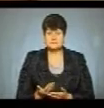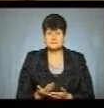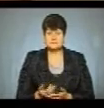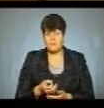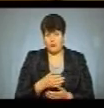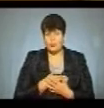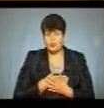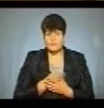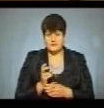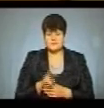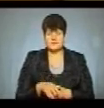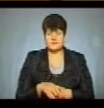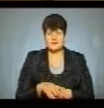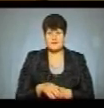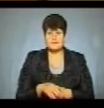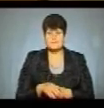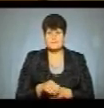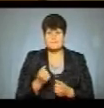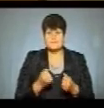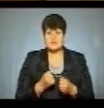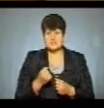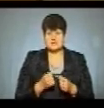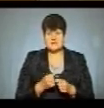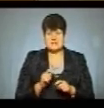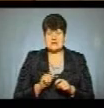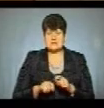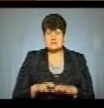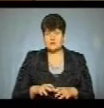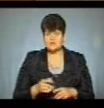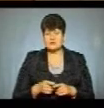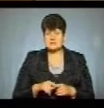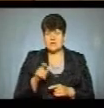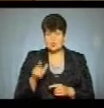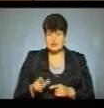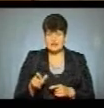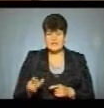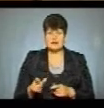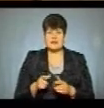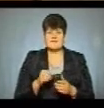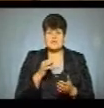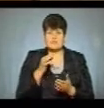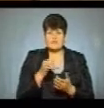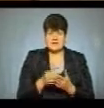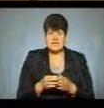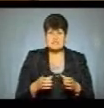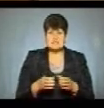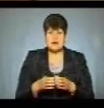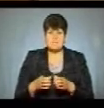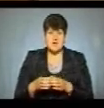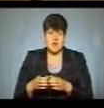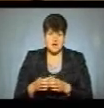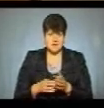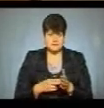Полюбив і пішов. Машиніст-інструктор – це людина, яка відповідає за бригади локомотивні,